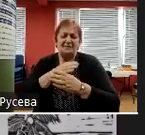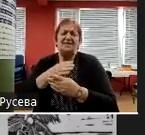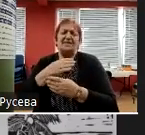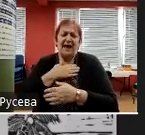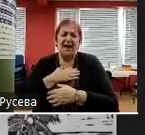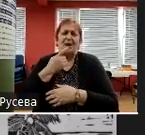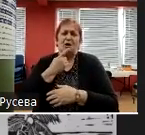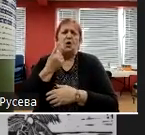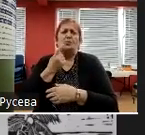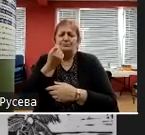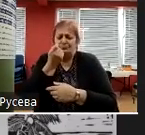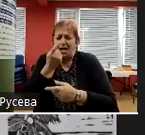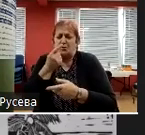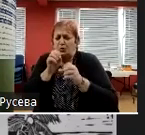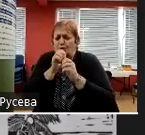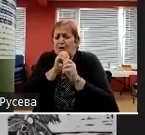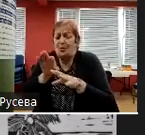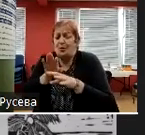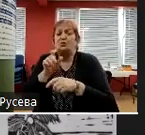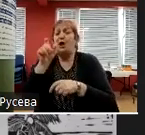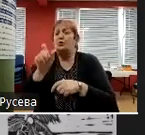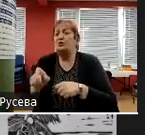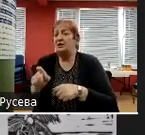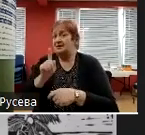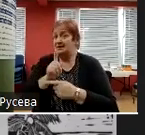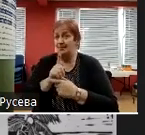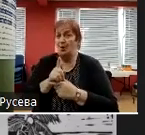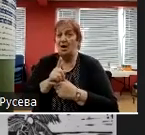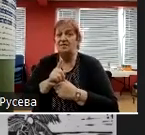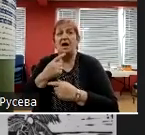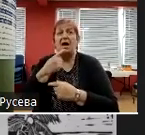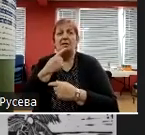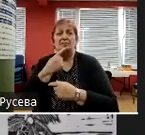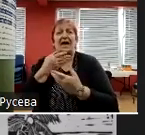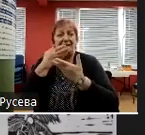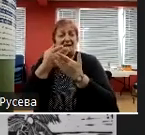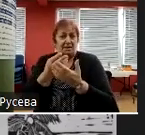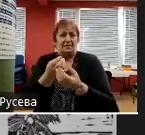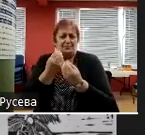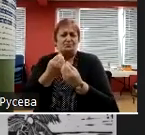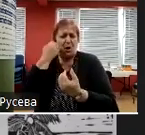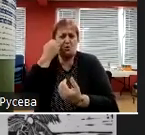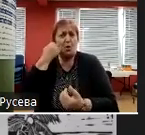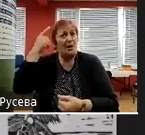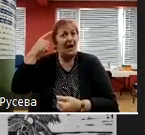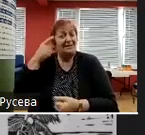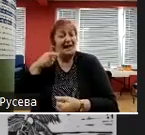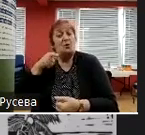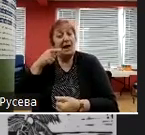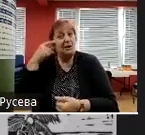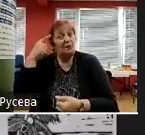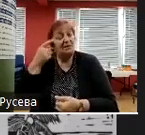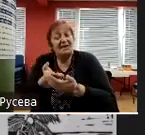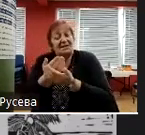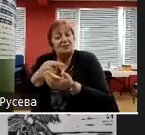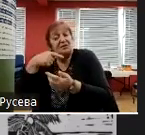се пропуска, а участниците могат да дадат някаква добра идея, която да се използва в